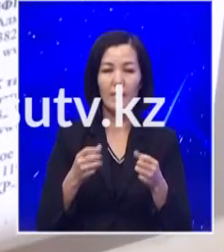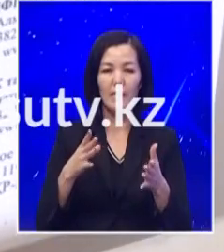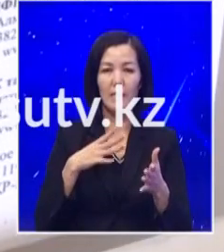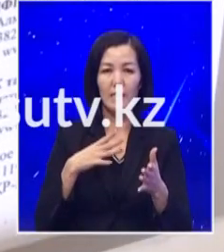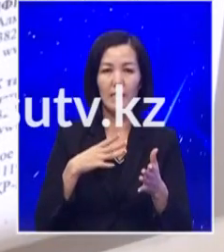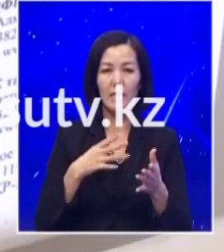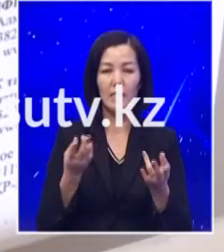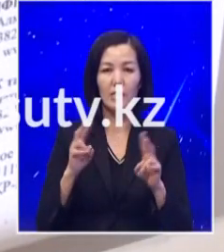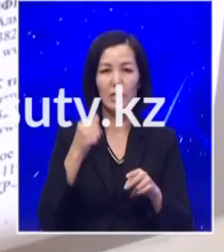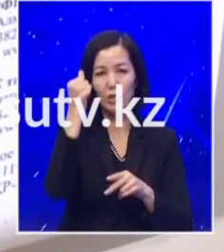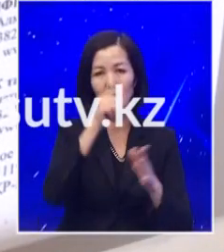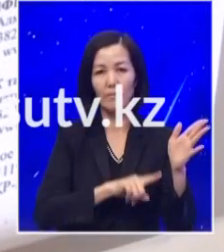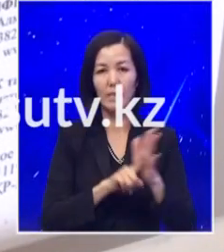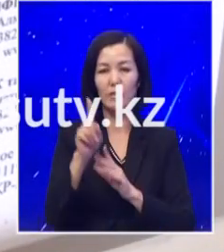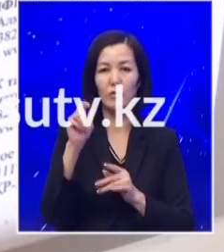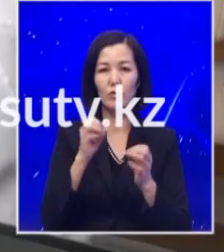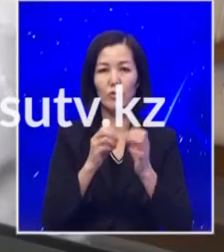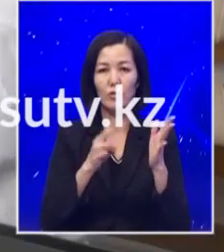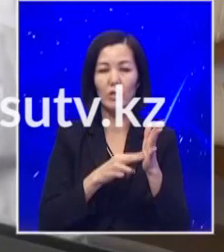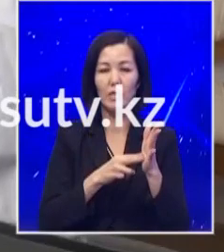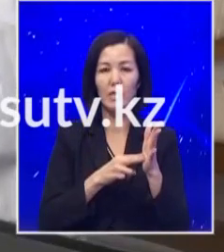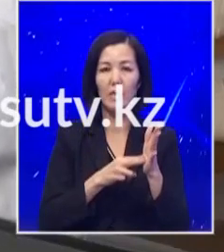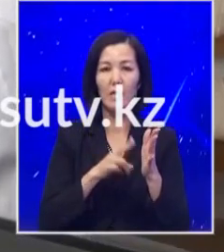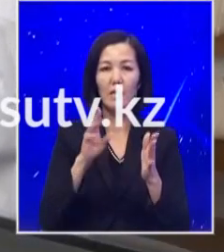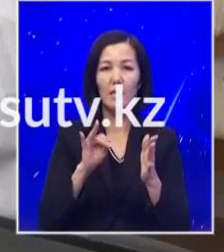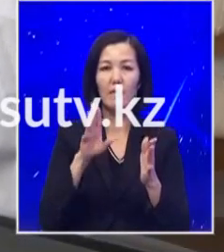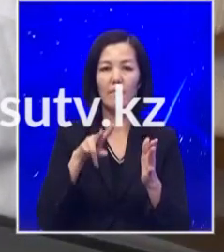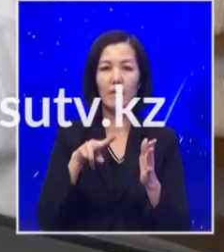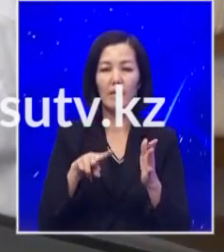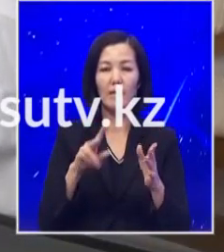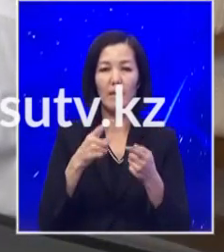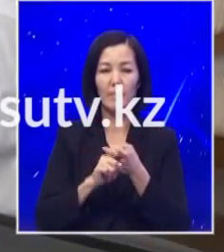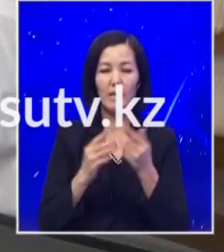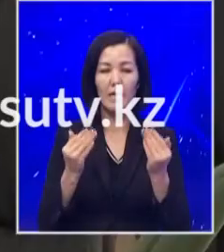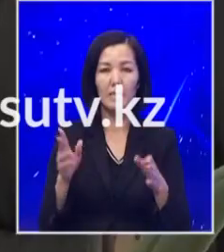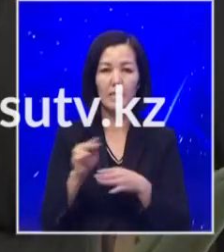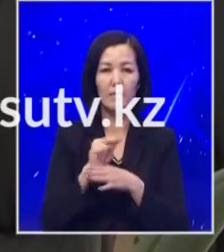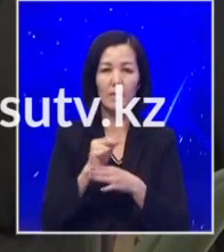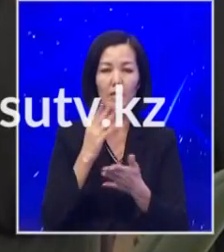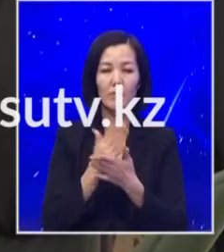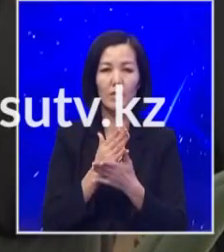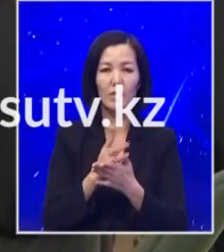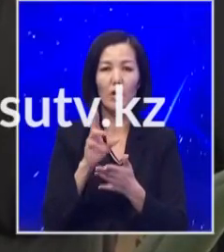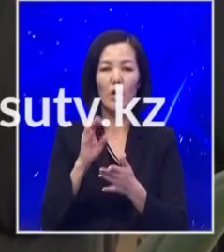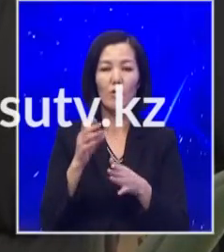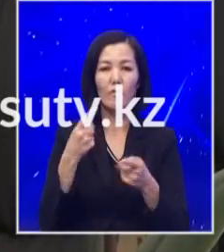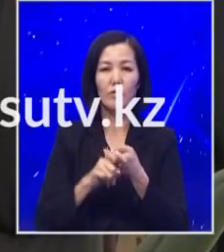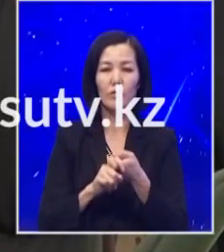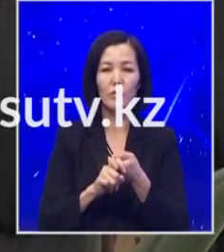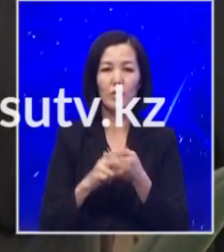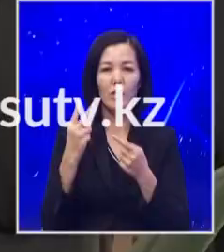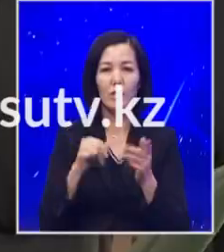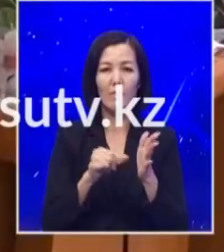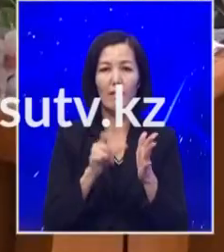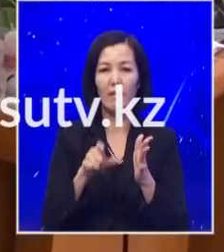қосылыпты. Ал жыл басынан бері 117 тұрғын провизорлық бөлімде ем қабылдаған. Қазіргі уақытта ауруханада COVID-19-ды жұқтырған